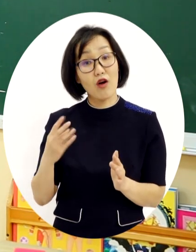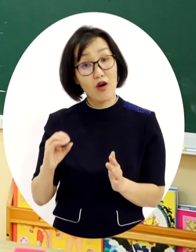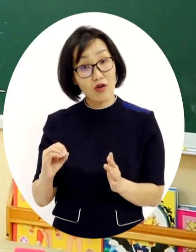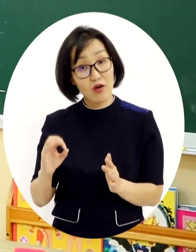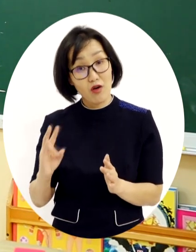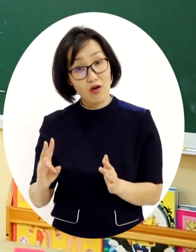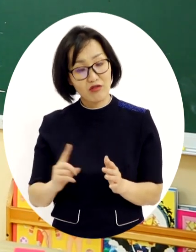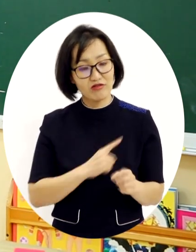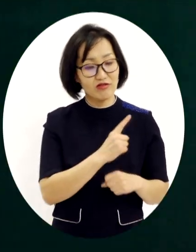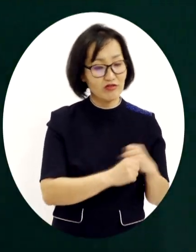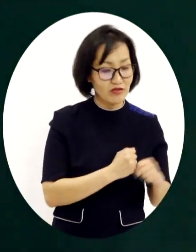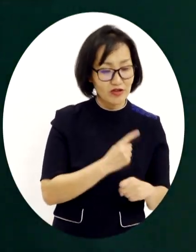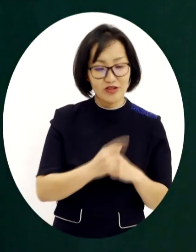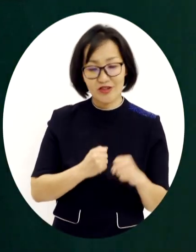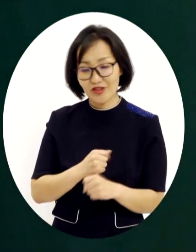2019